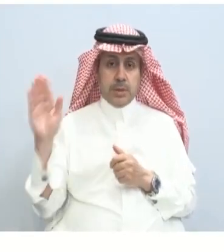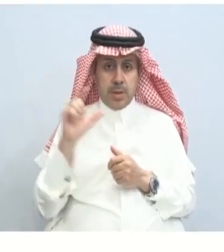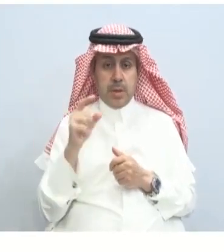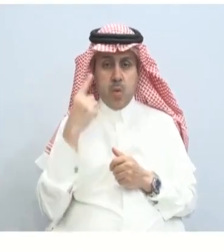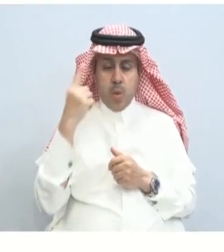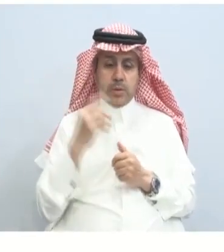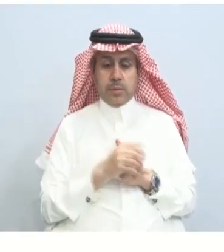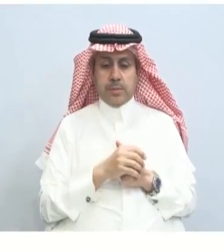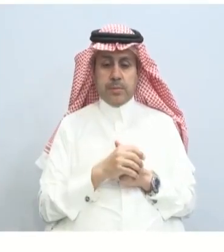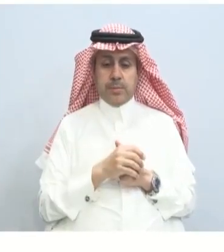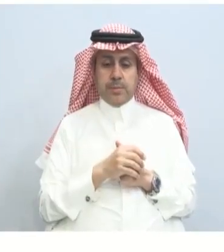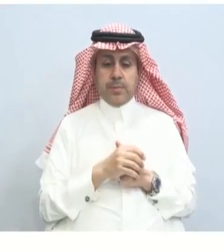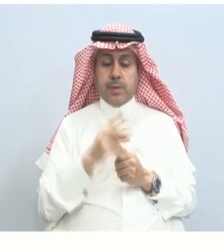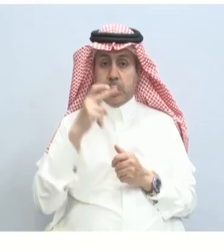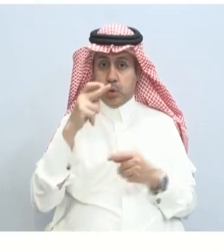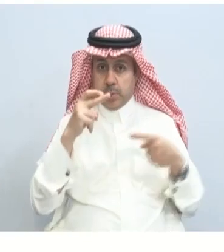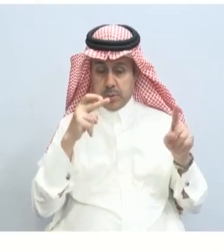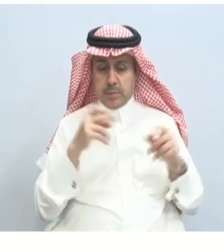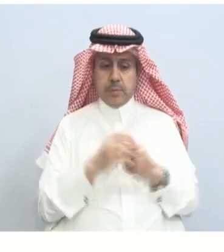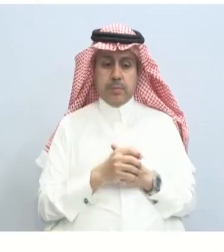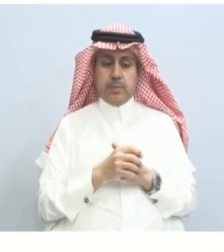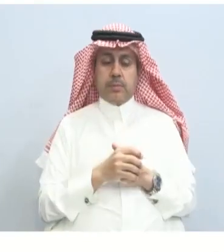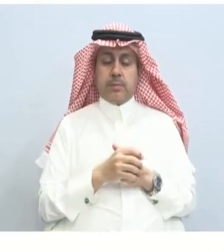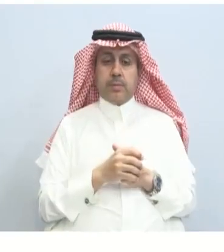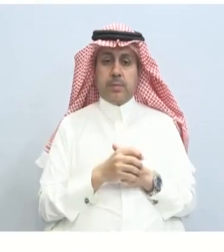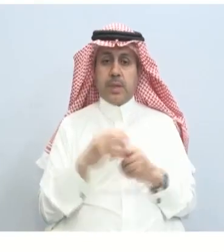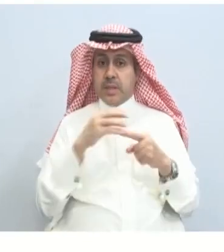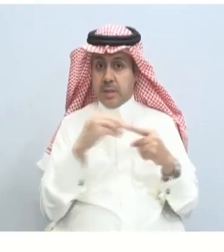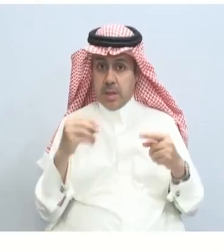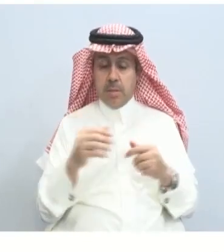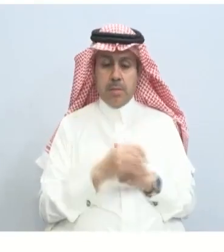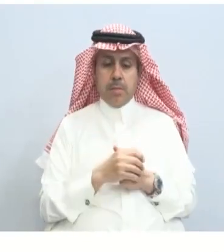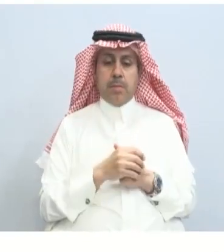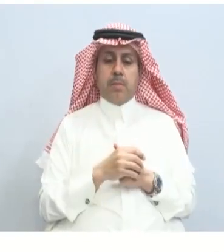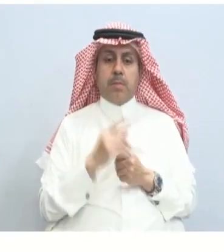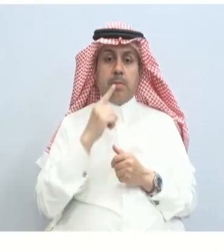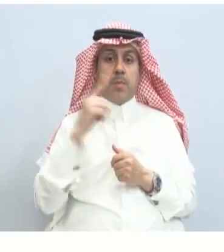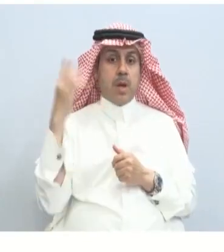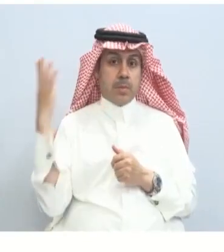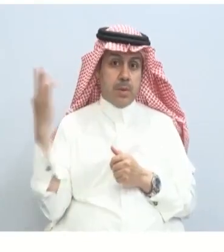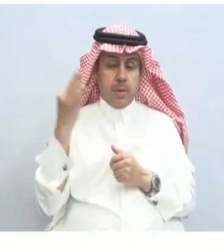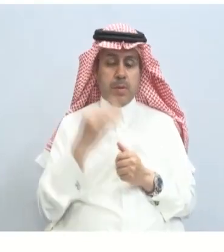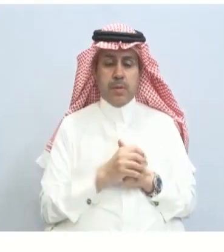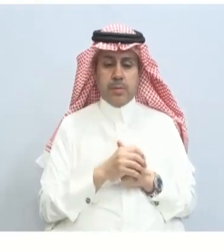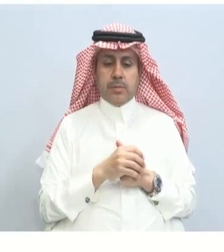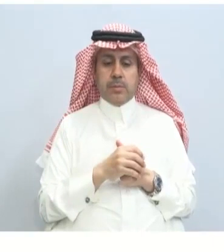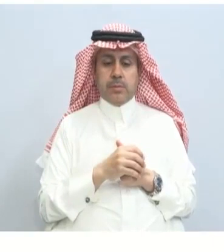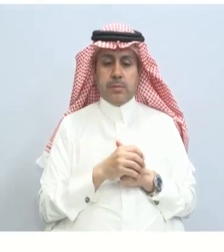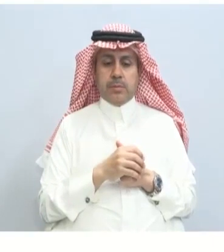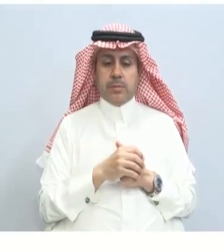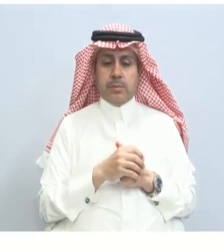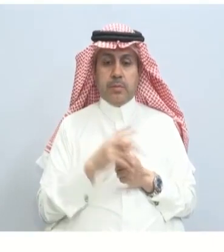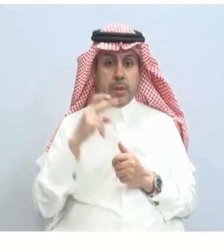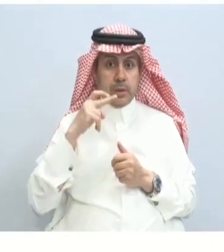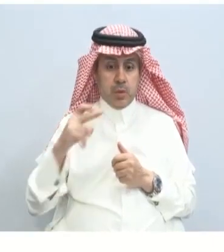واحد اذا هذا يعتبر حل صحيح والسال 135 كذلك بتعطيك بنفس الطريقه وبالتالي سيكون